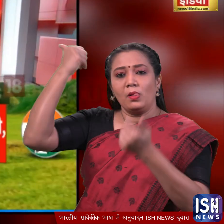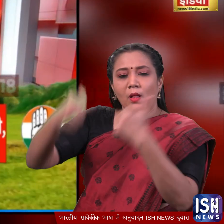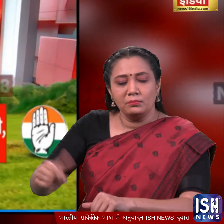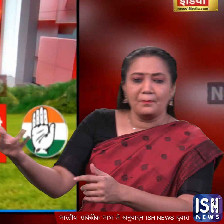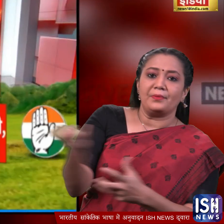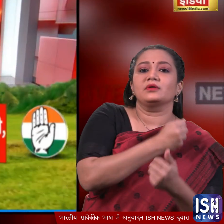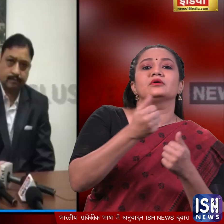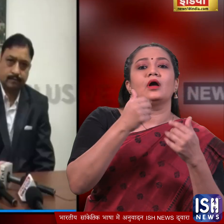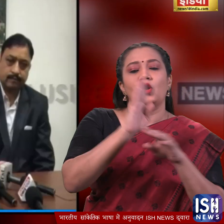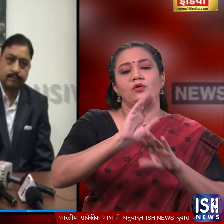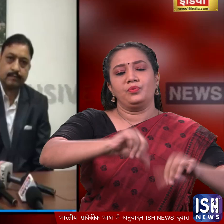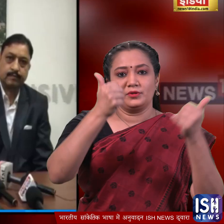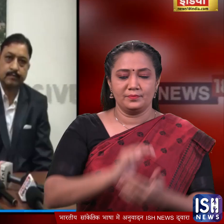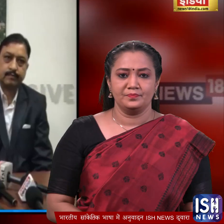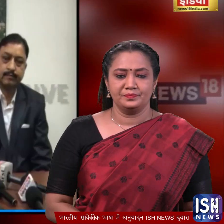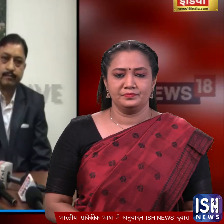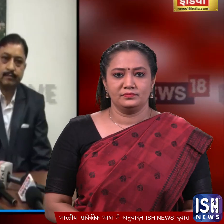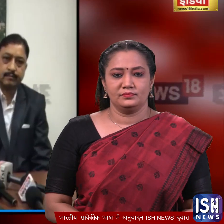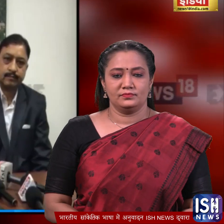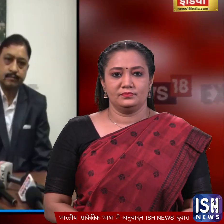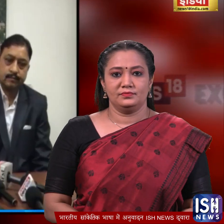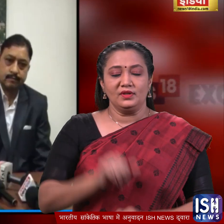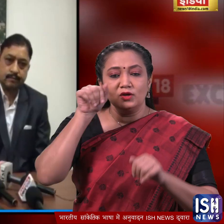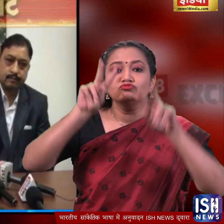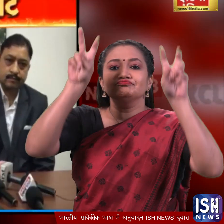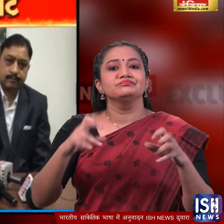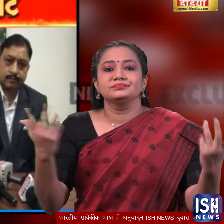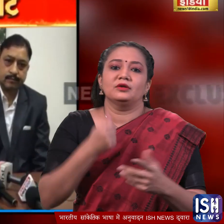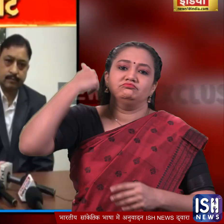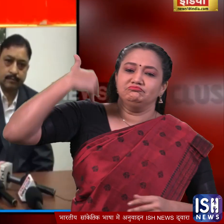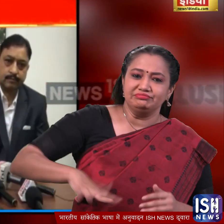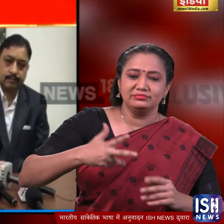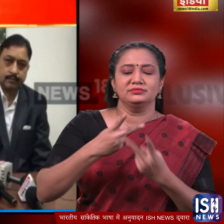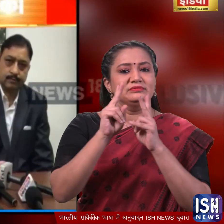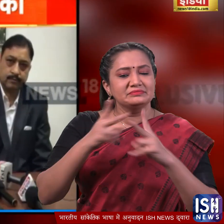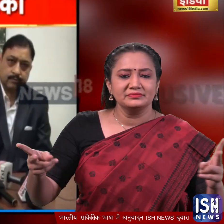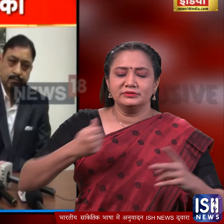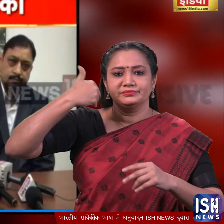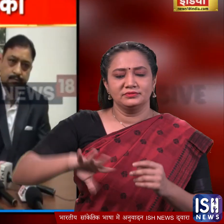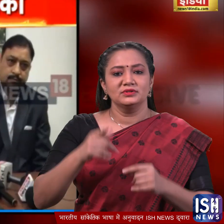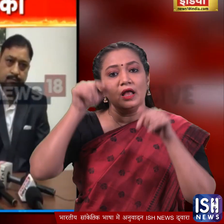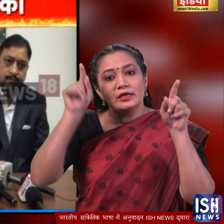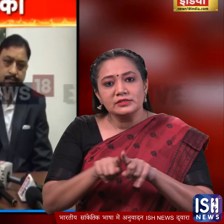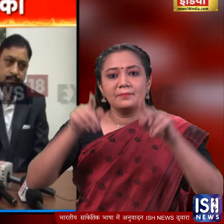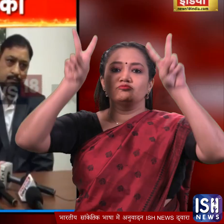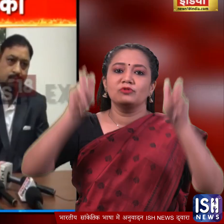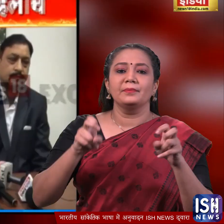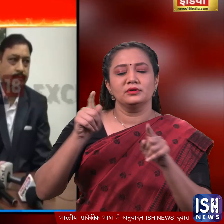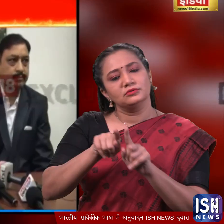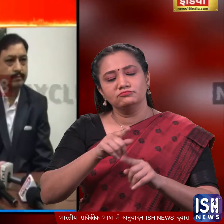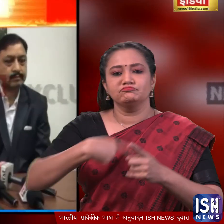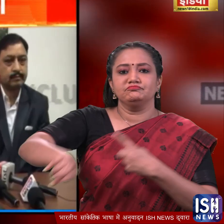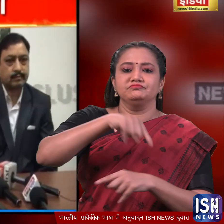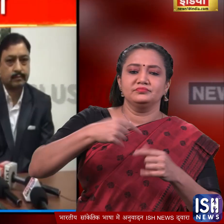गई। महंगाई मुद्दा थी और ये मुद्दा उनके हाथ में लगाई और इसी मुद्दे को लेकर के